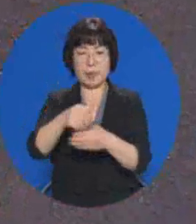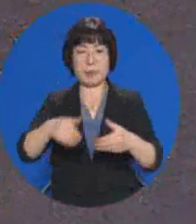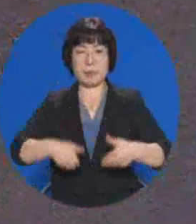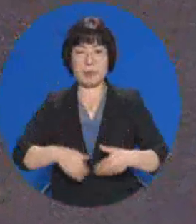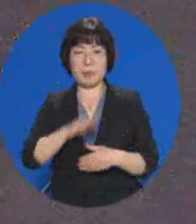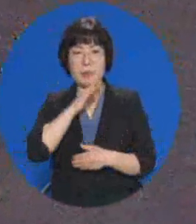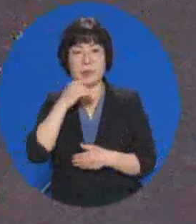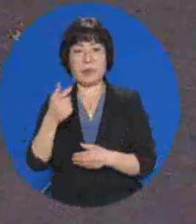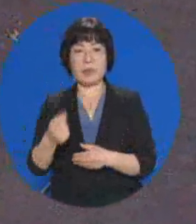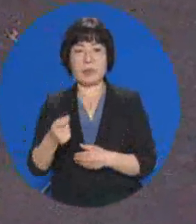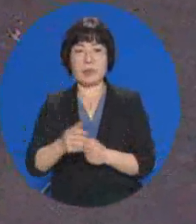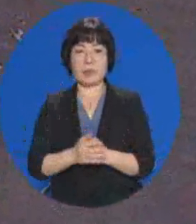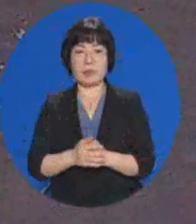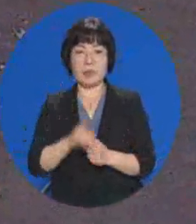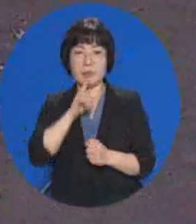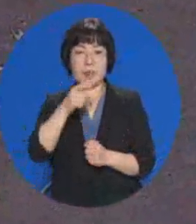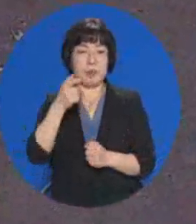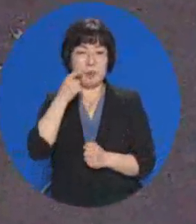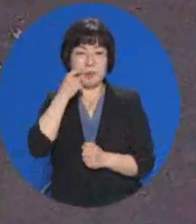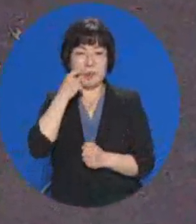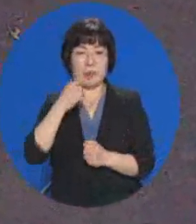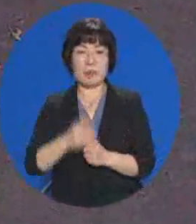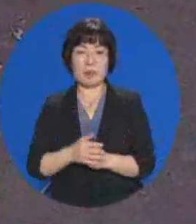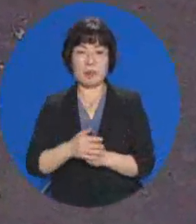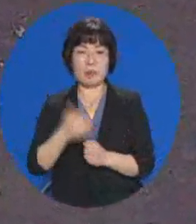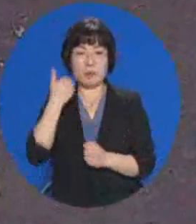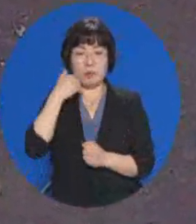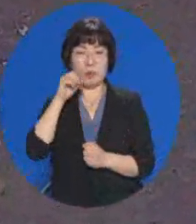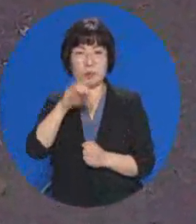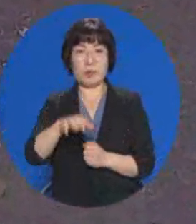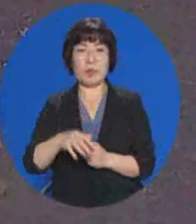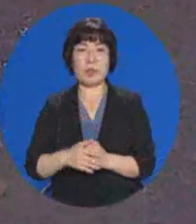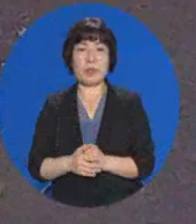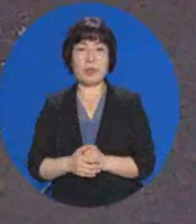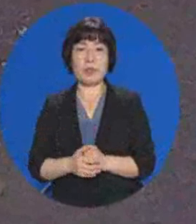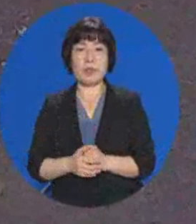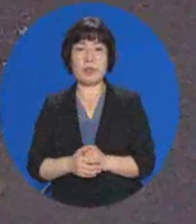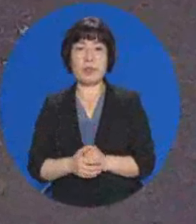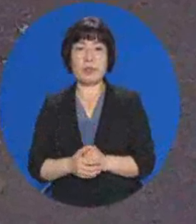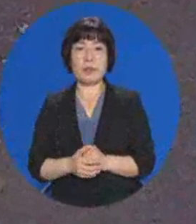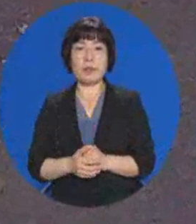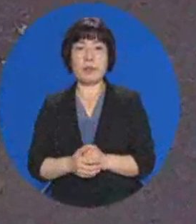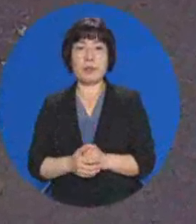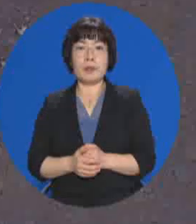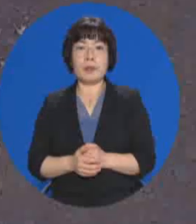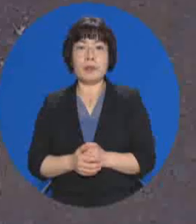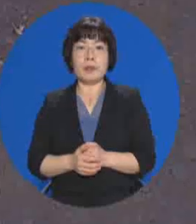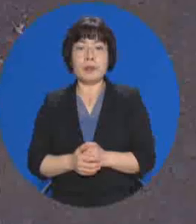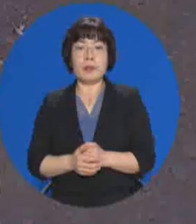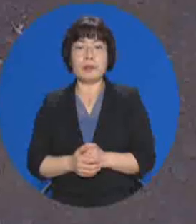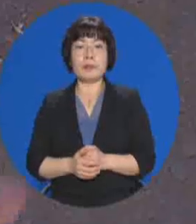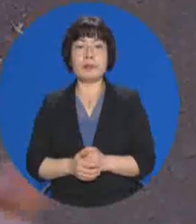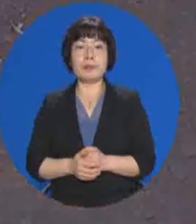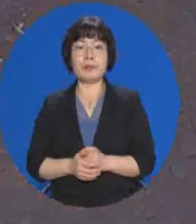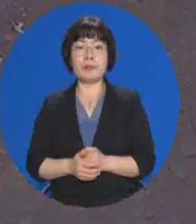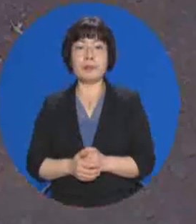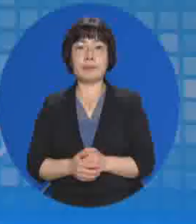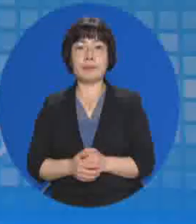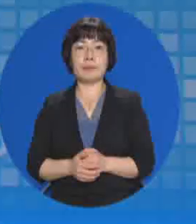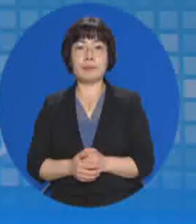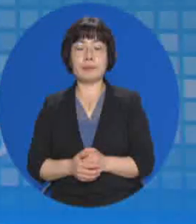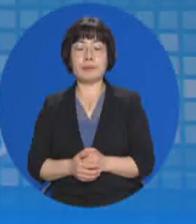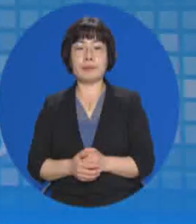그래? 이거 말할 수가 없잖아. 이거 어디다 대고 말을 해. MBC 뉴스 조유원입니다.